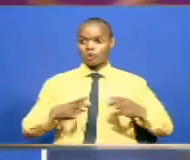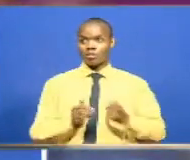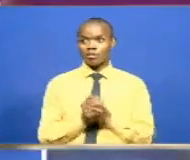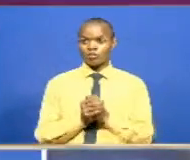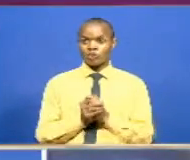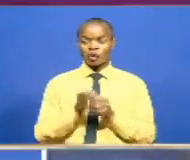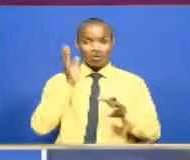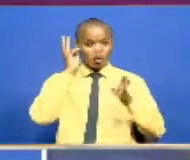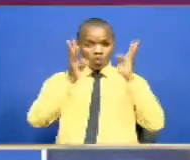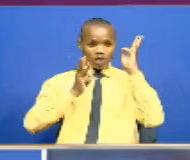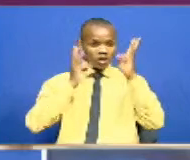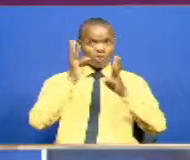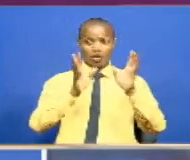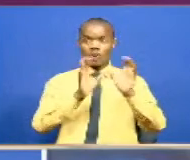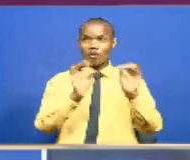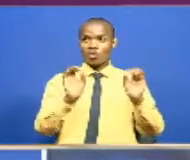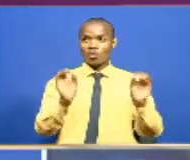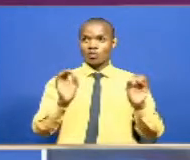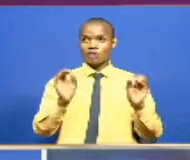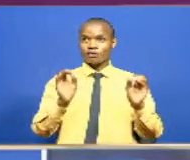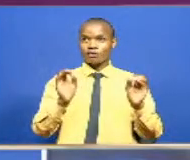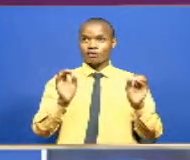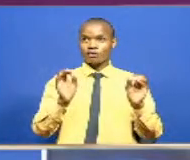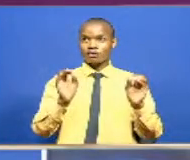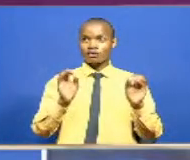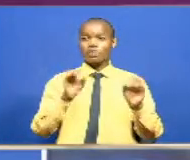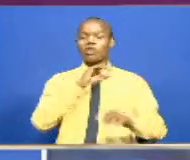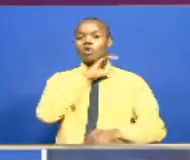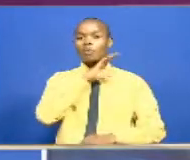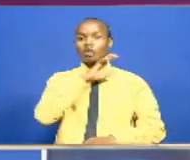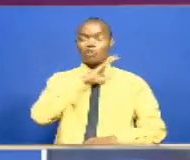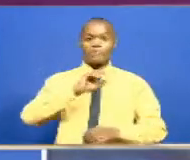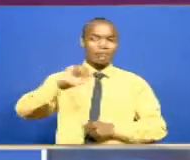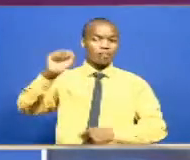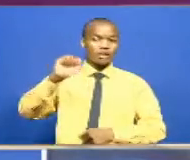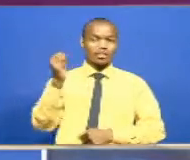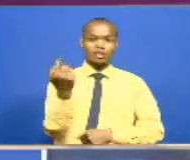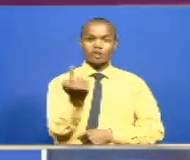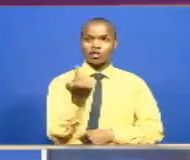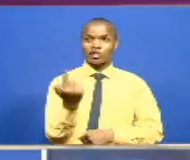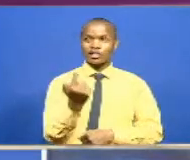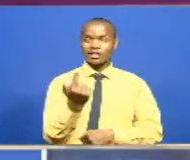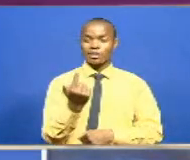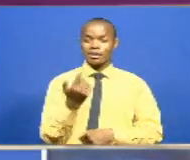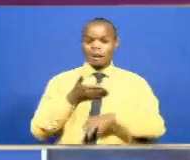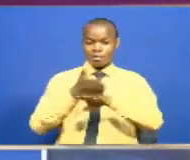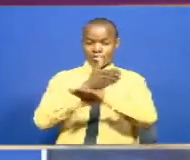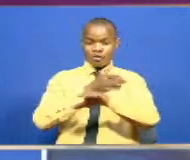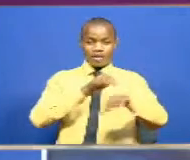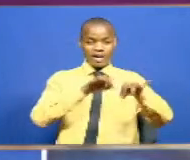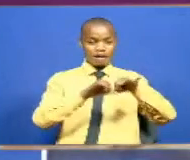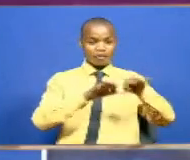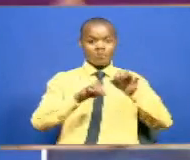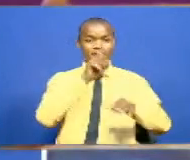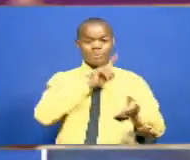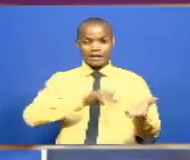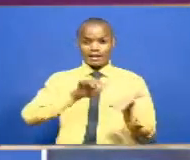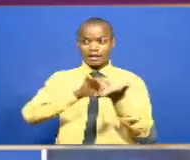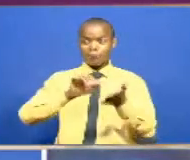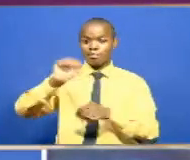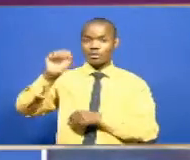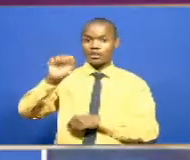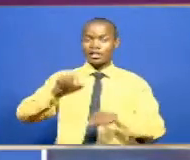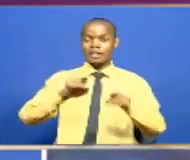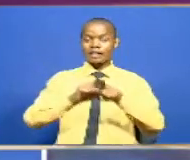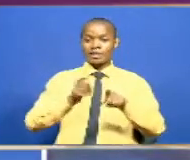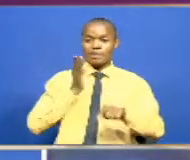hii yote ni hali ya siasa. Unajua hii siasa, niliwaeleza ya kwamba ni kama mtu